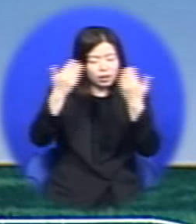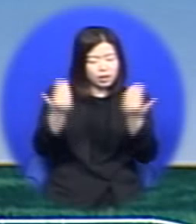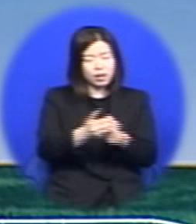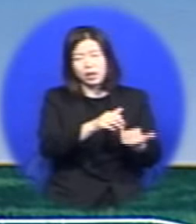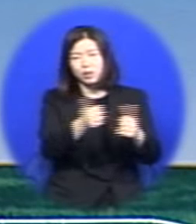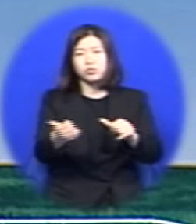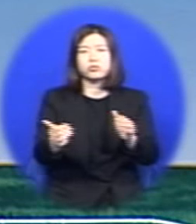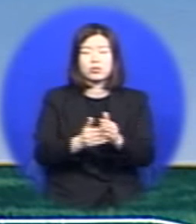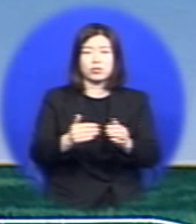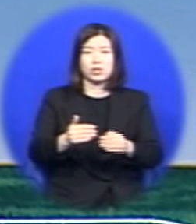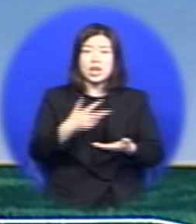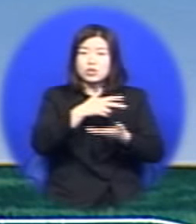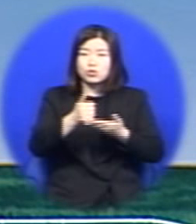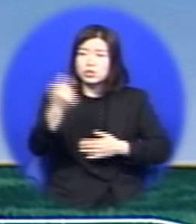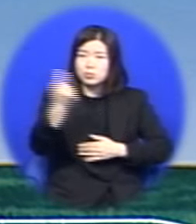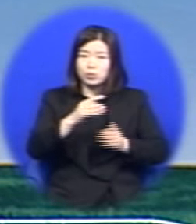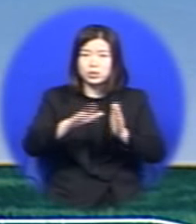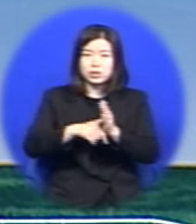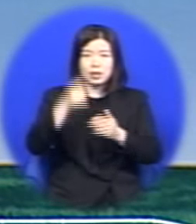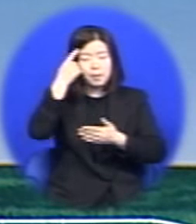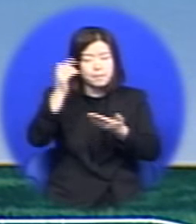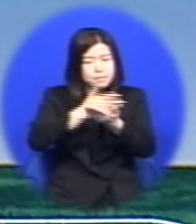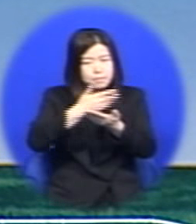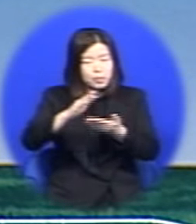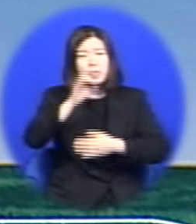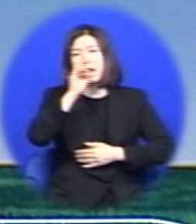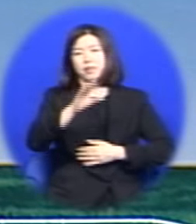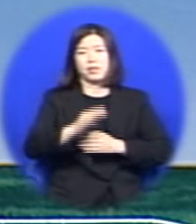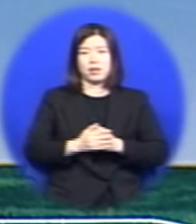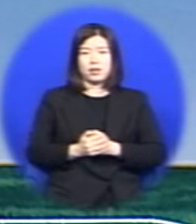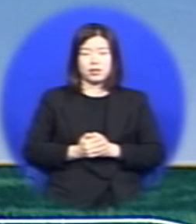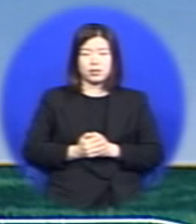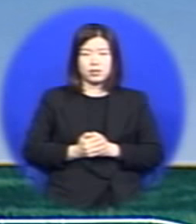주님이 오실 때 분별 안 됩니다.